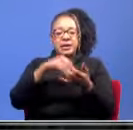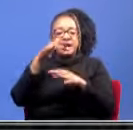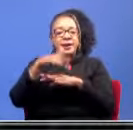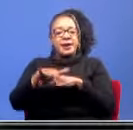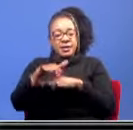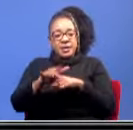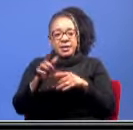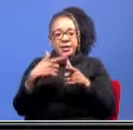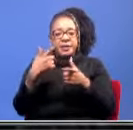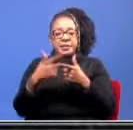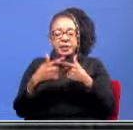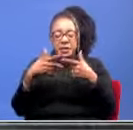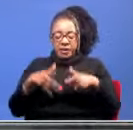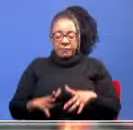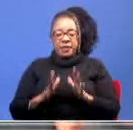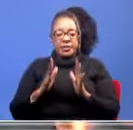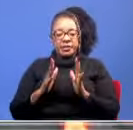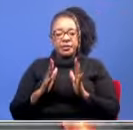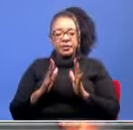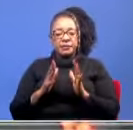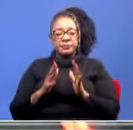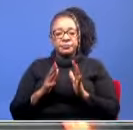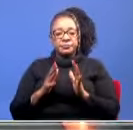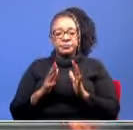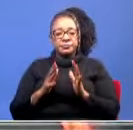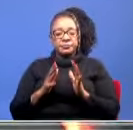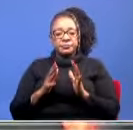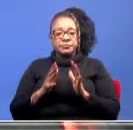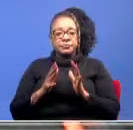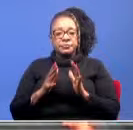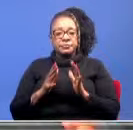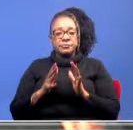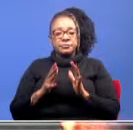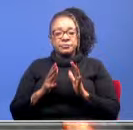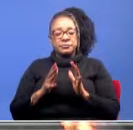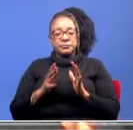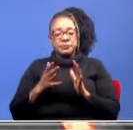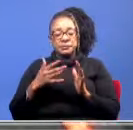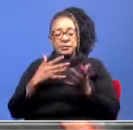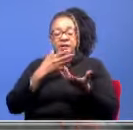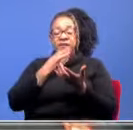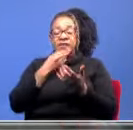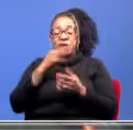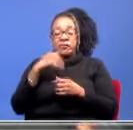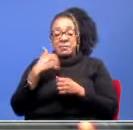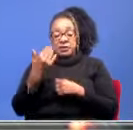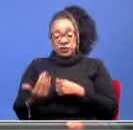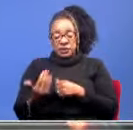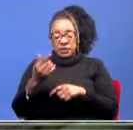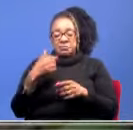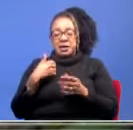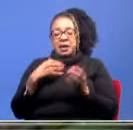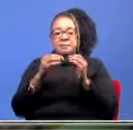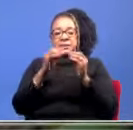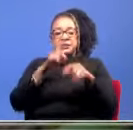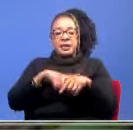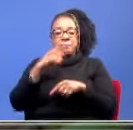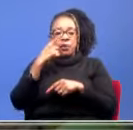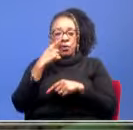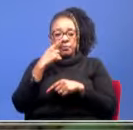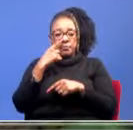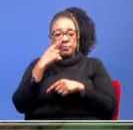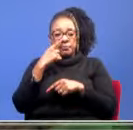kisha kupata mtoto. Baba mtoto nilipatana naye kwa niko nyumbani.